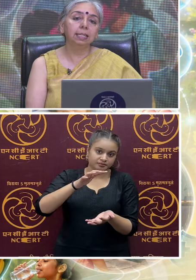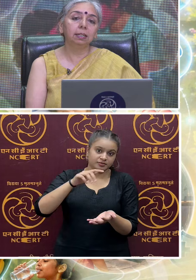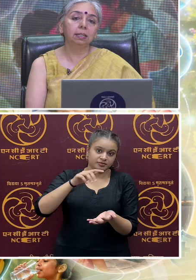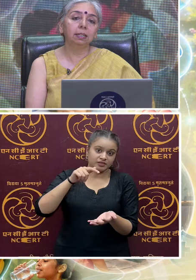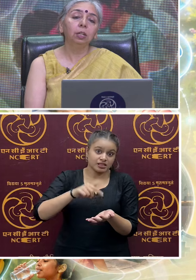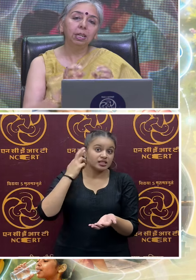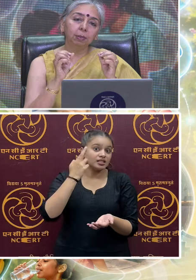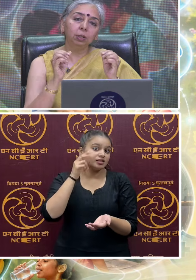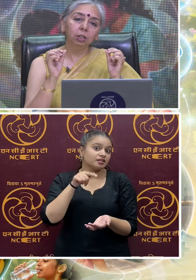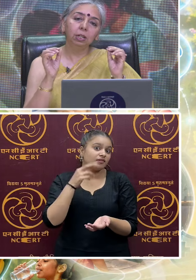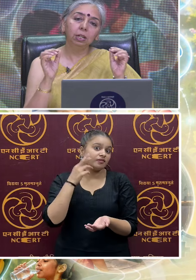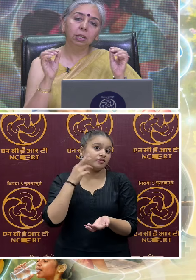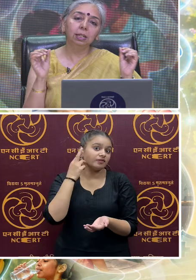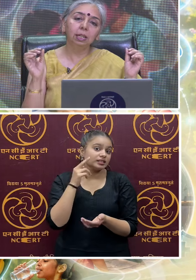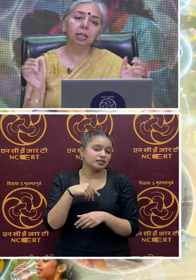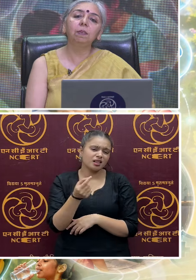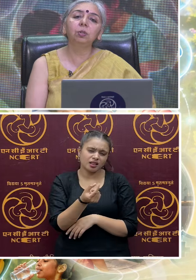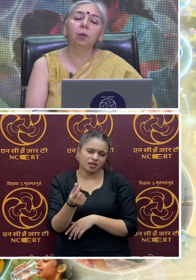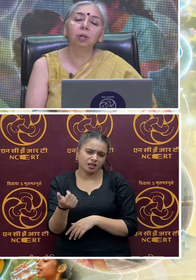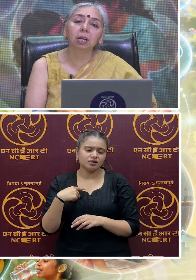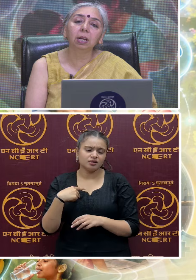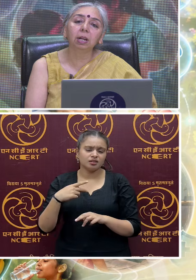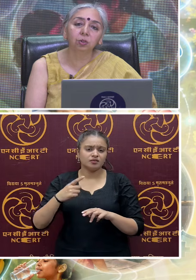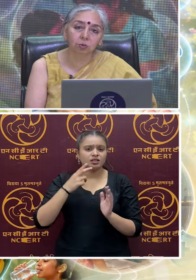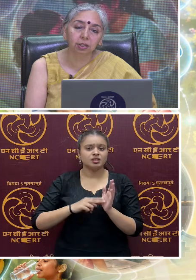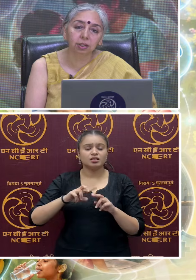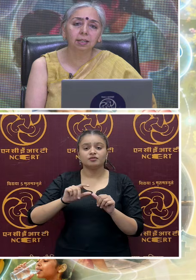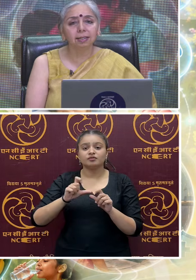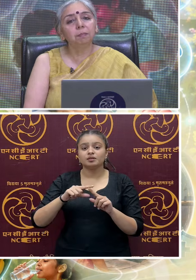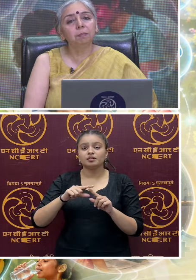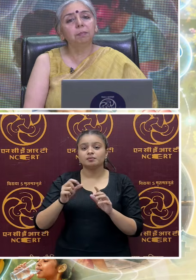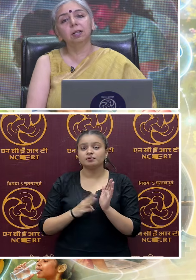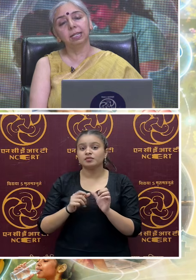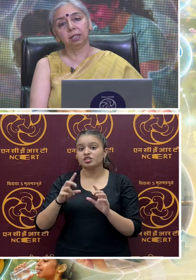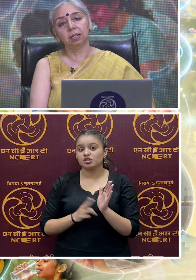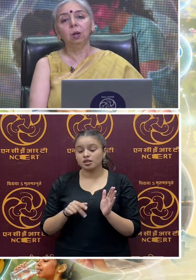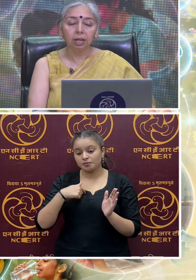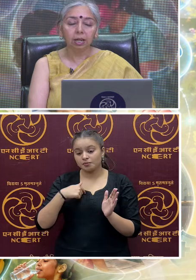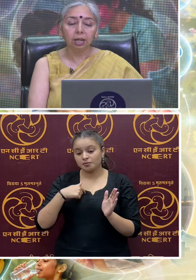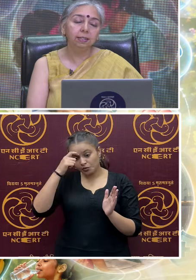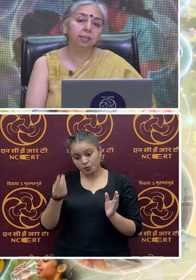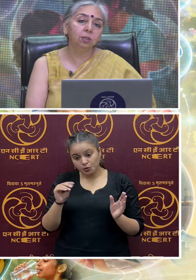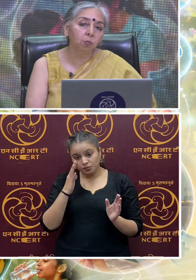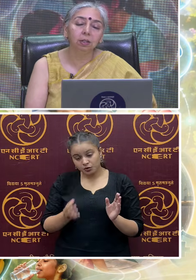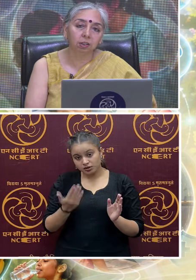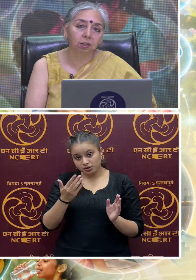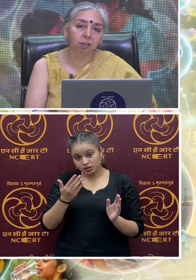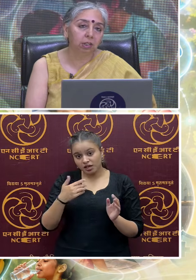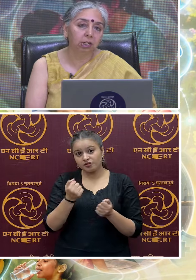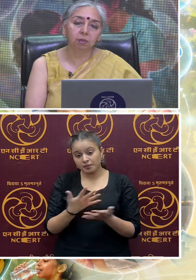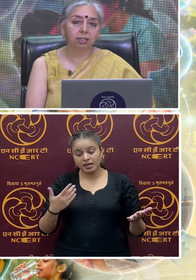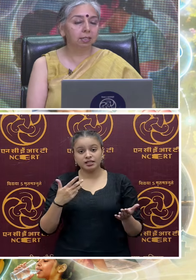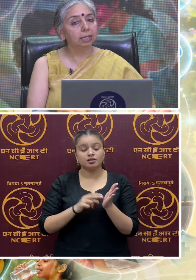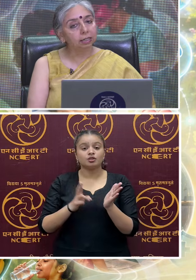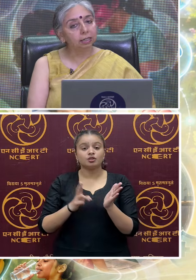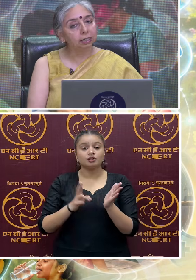इज़ द रीज़न, क्योंकि ये इसमें थोड़ी थोड़ी हल्की हल्की इन्फ्लेमेशन बॉडी में आनी शुरू हो जाती है। दिस इज़ द मेन रीज़न वाई वी सी सो मेनी नॉन